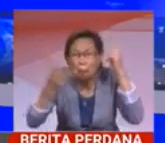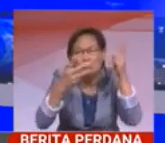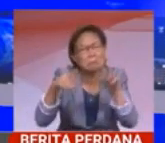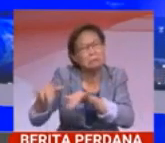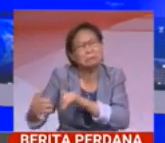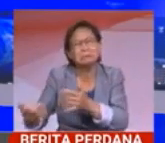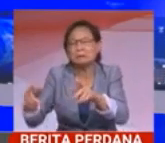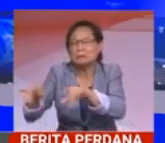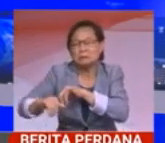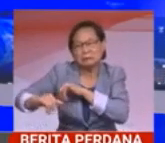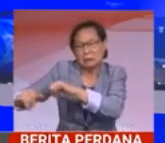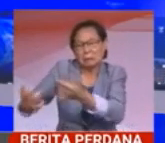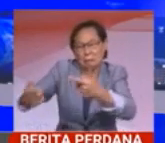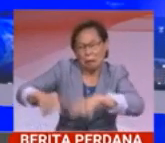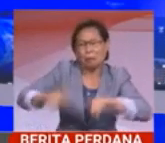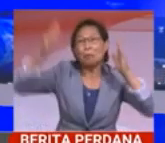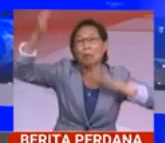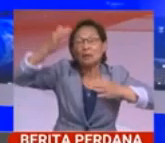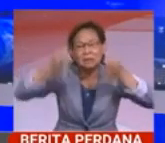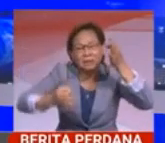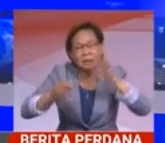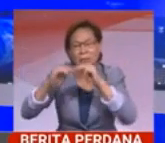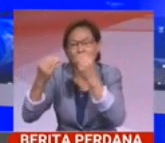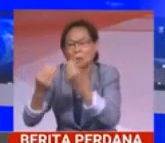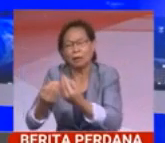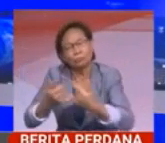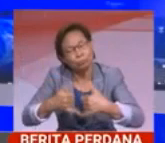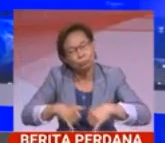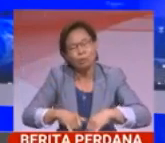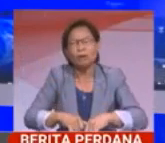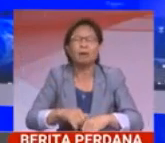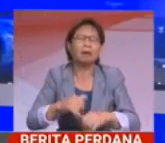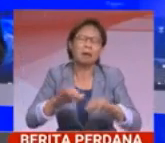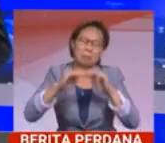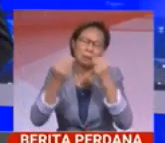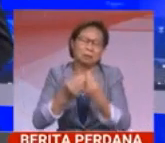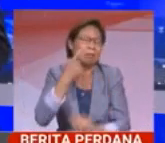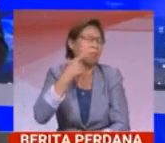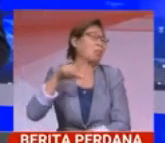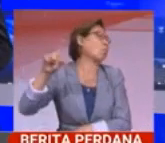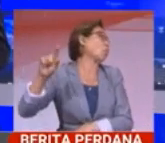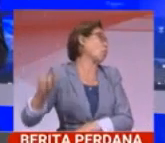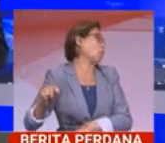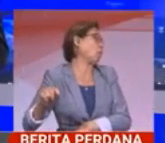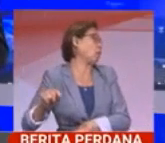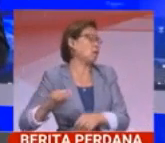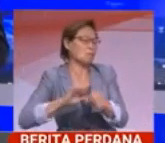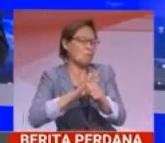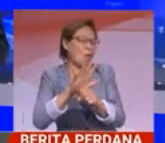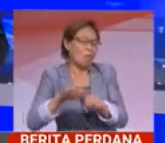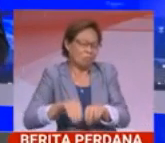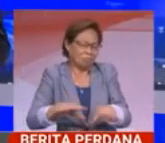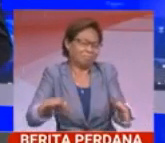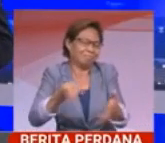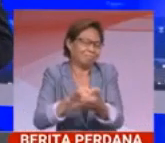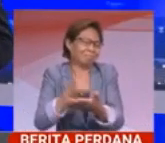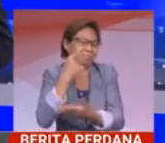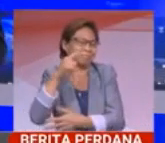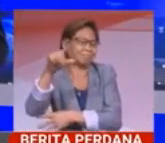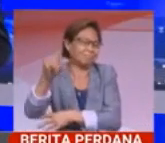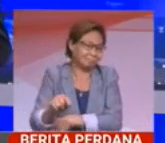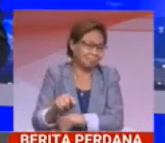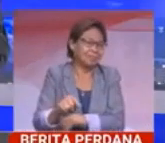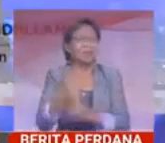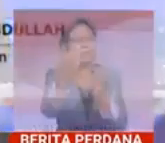perkara yang sama berlaku di negara ini sekiranya masyarakat terus memandang remeh situasi jangkitan pen demi berkenaan berikutan itu